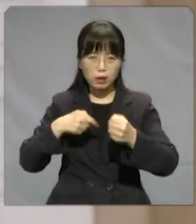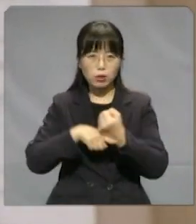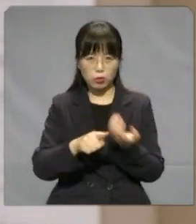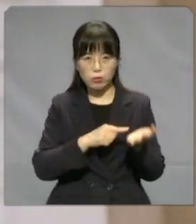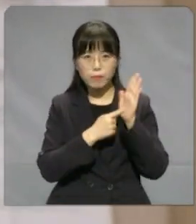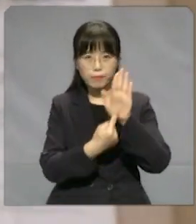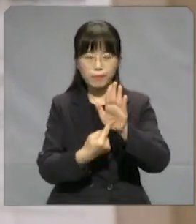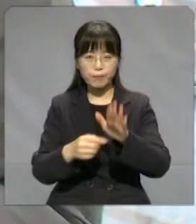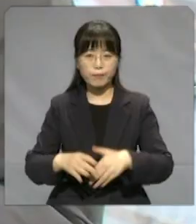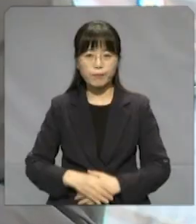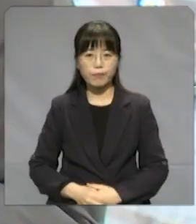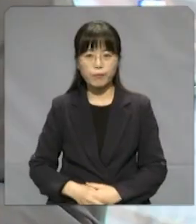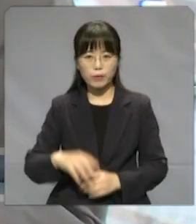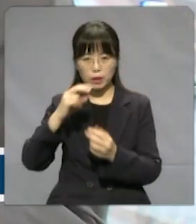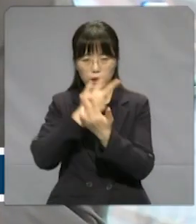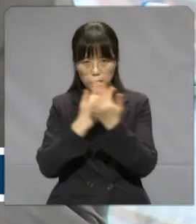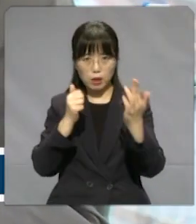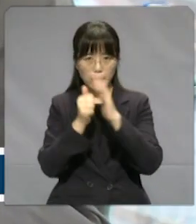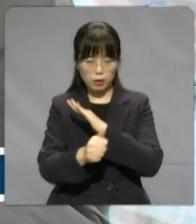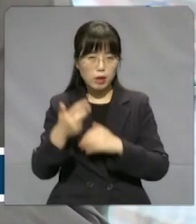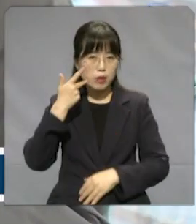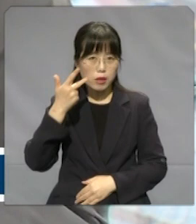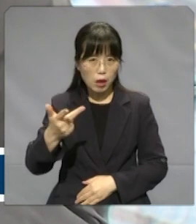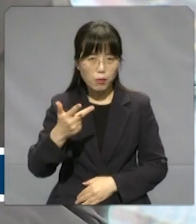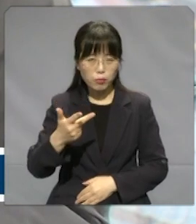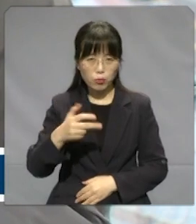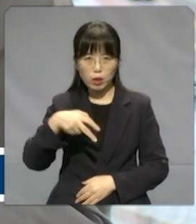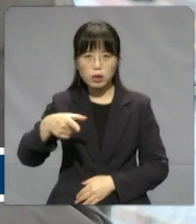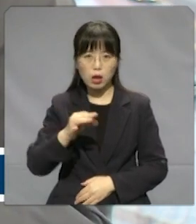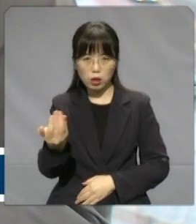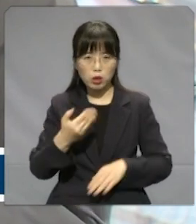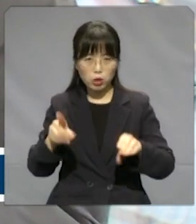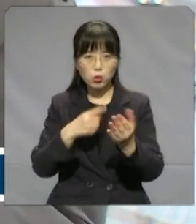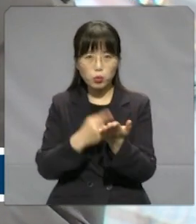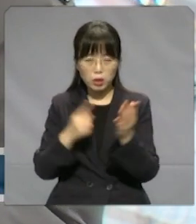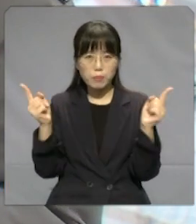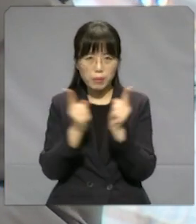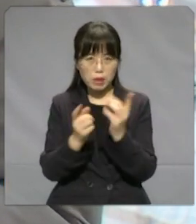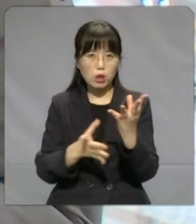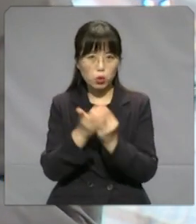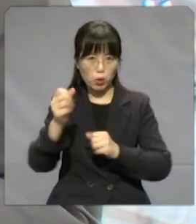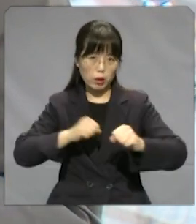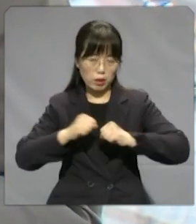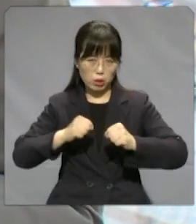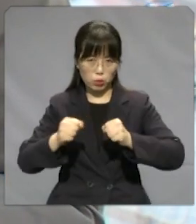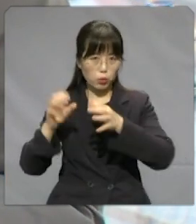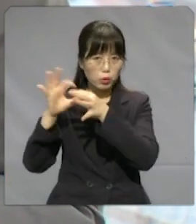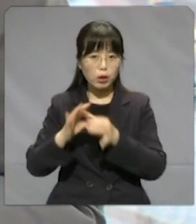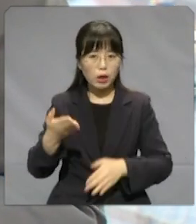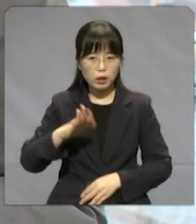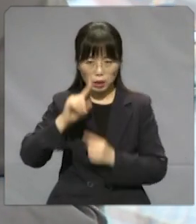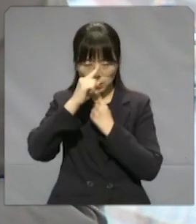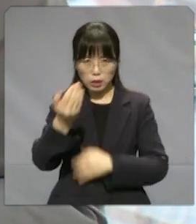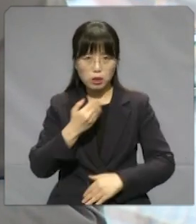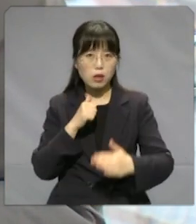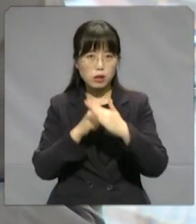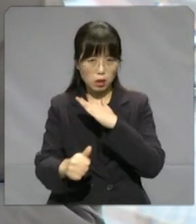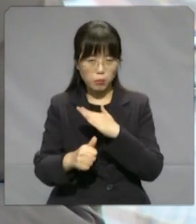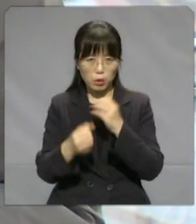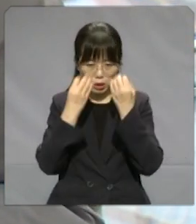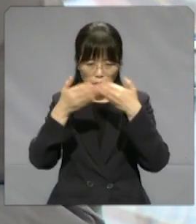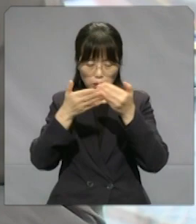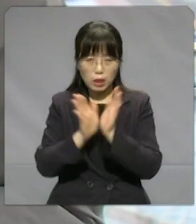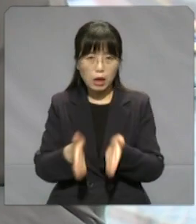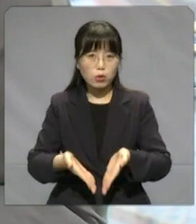드러냈습니다. 이재명 대표는 다음 주엔 정세균 전 총리를 만나 통합 행보를 이어가는데 이낙연 전 대표의